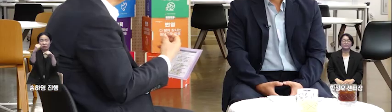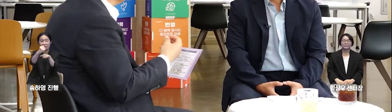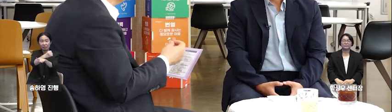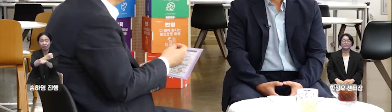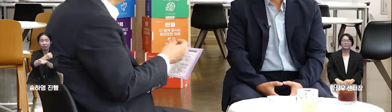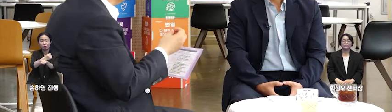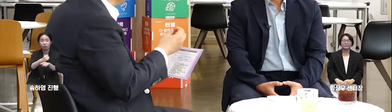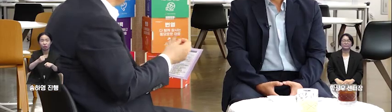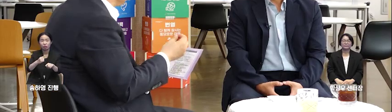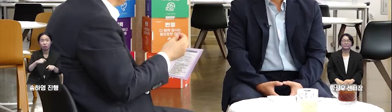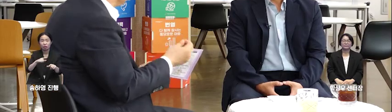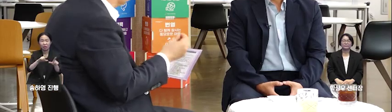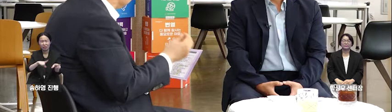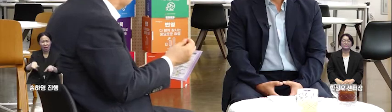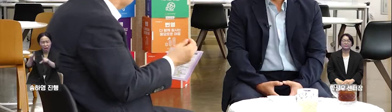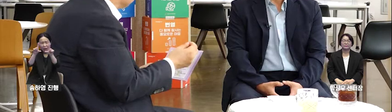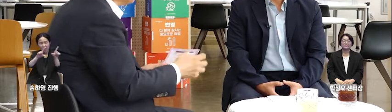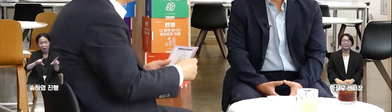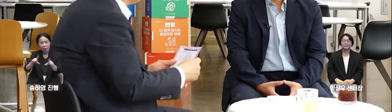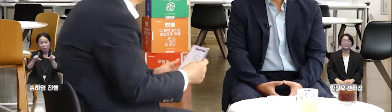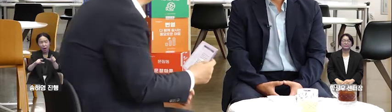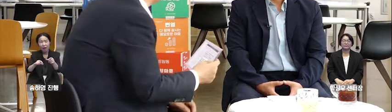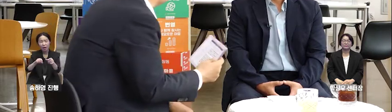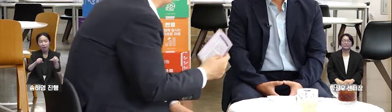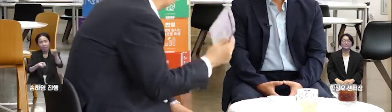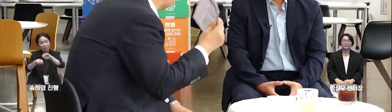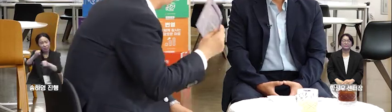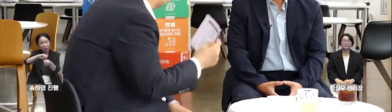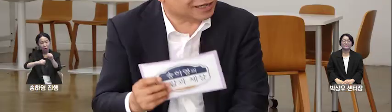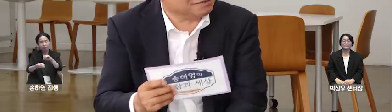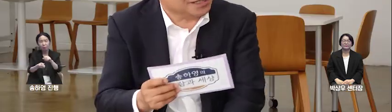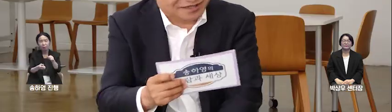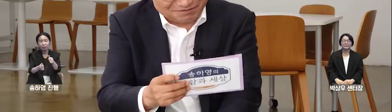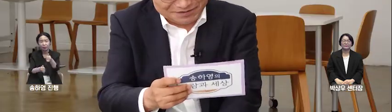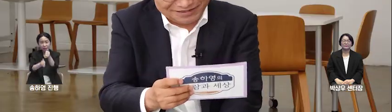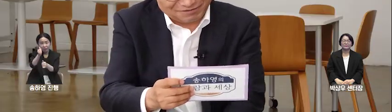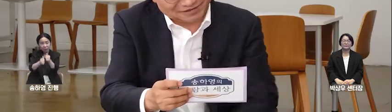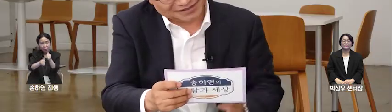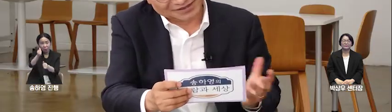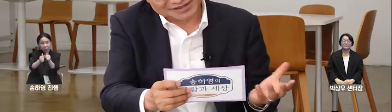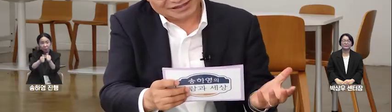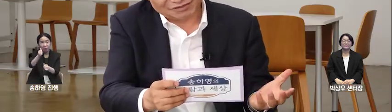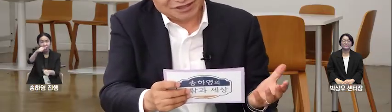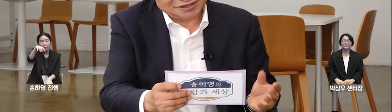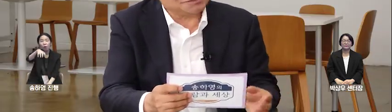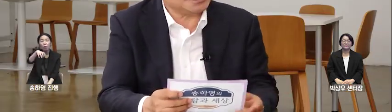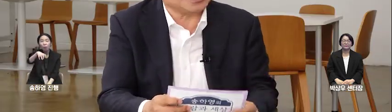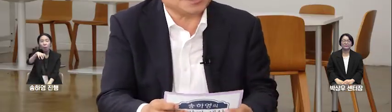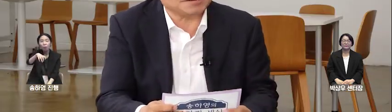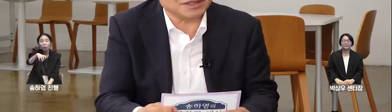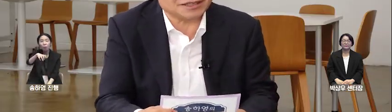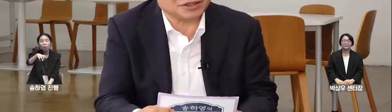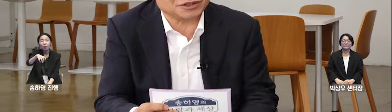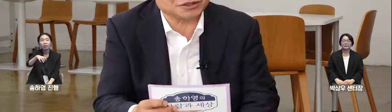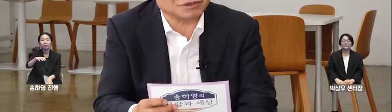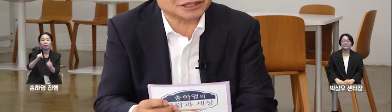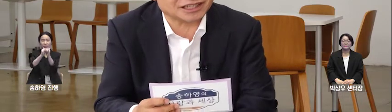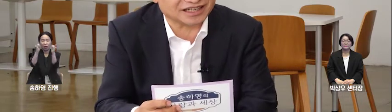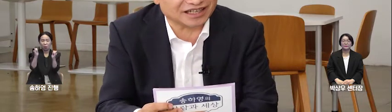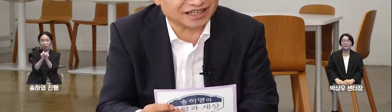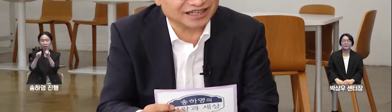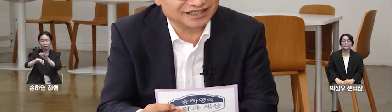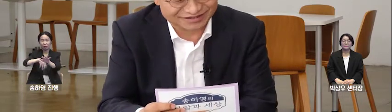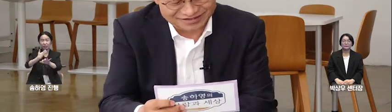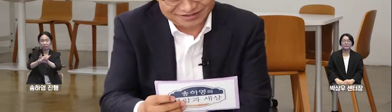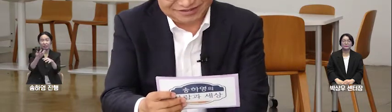우리말로 뭐 생활 실험실 뭐 이렇게 해도 잘 감이 안 잡히는데 아무튼 생활 실험실 개념의 사회혁신